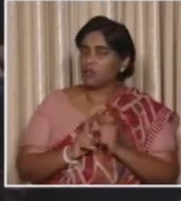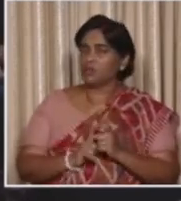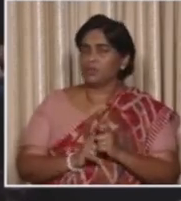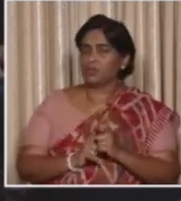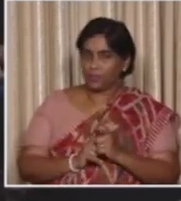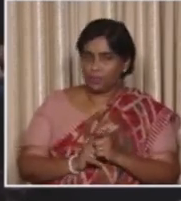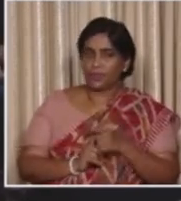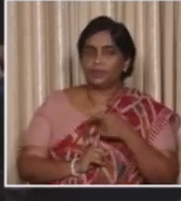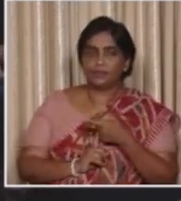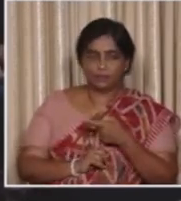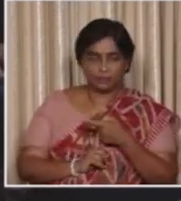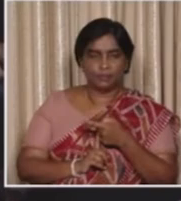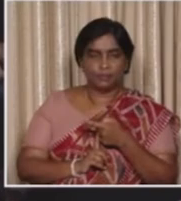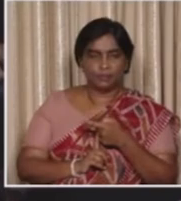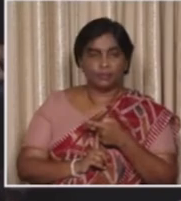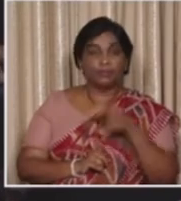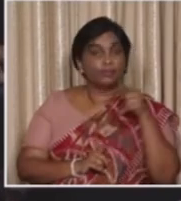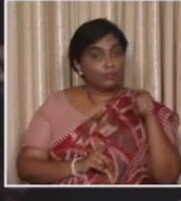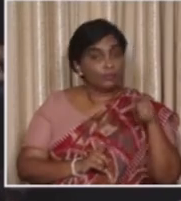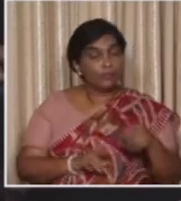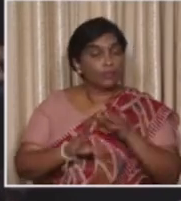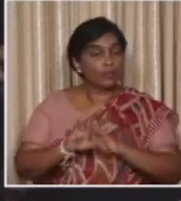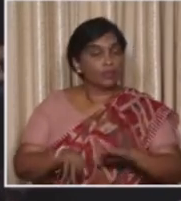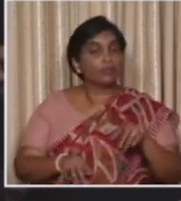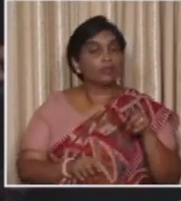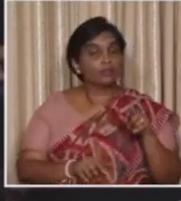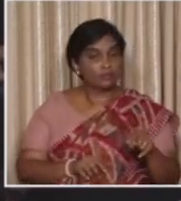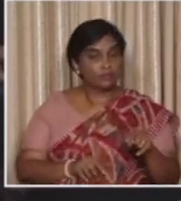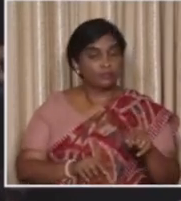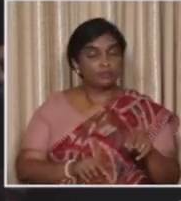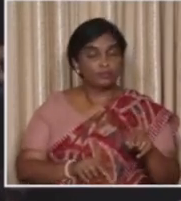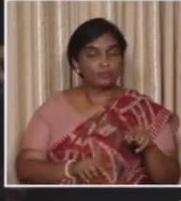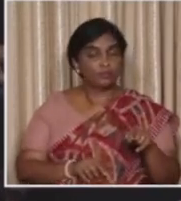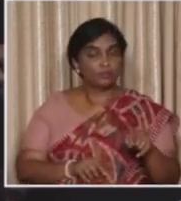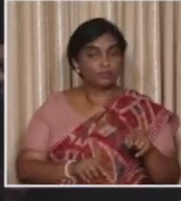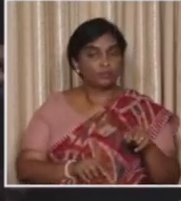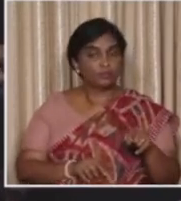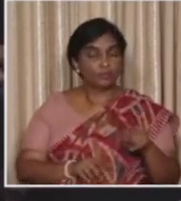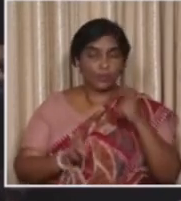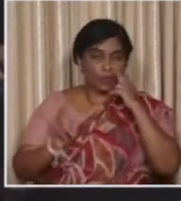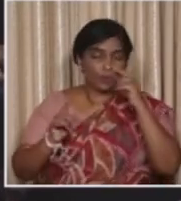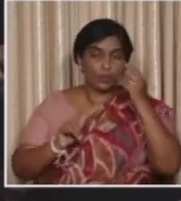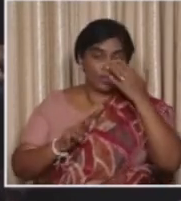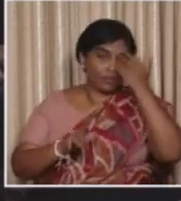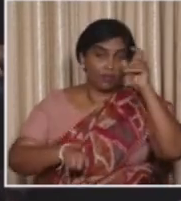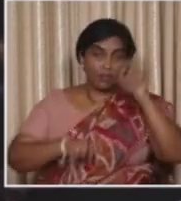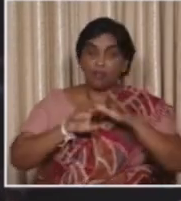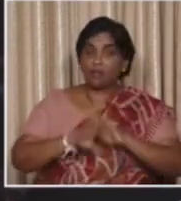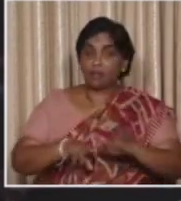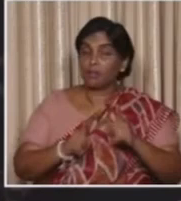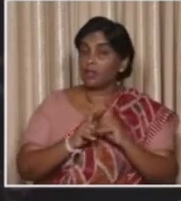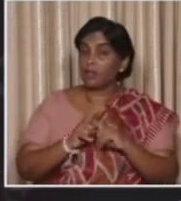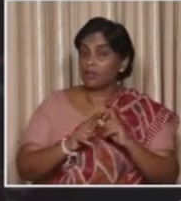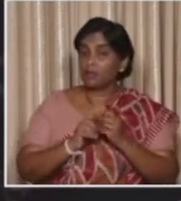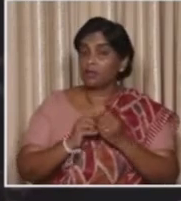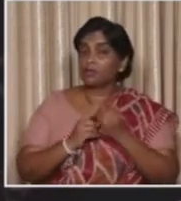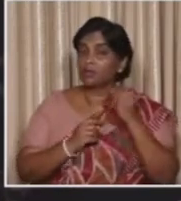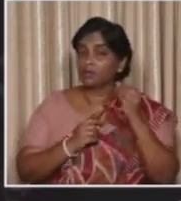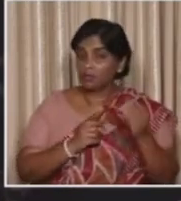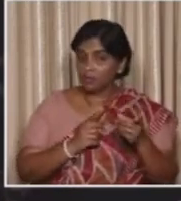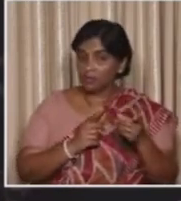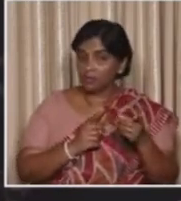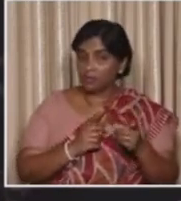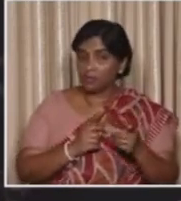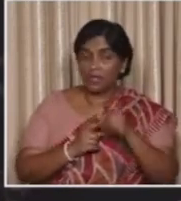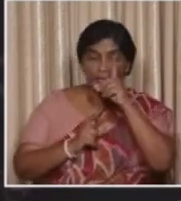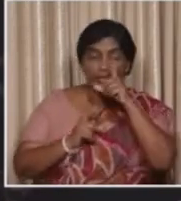පහළ. මේ දරුවන්ට මේ කඳුකර දෙමළ ජනතාවගේ දරුවන්ට අධ්‍යාපනය දෙන්න